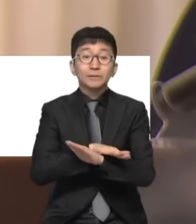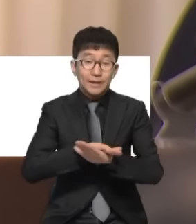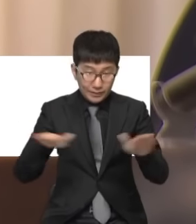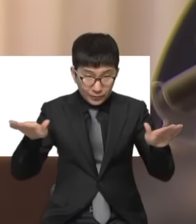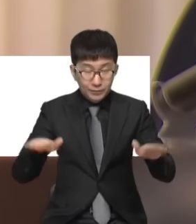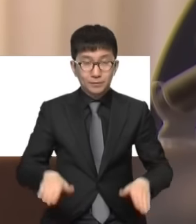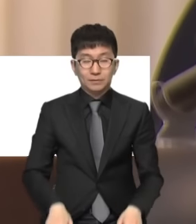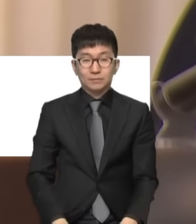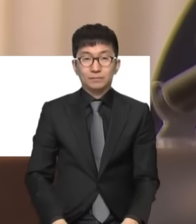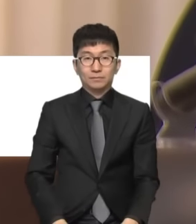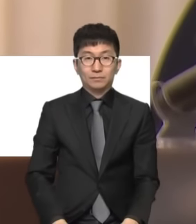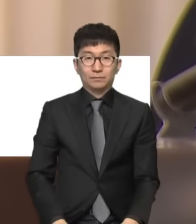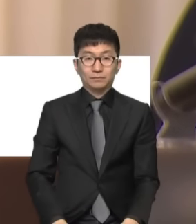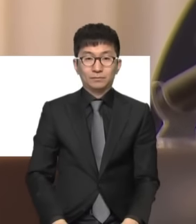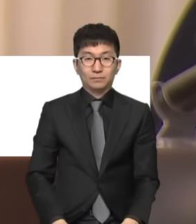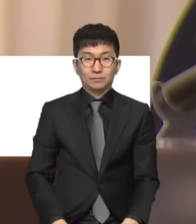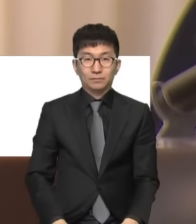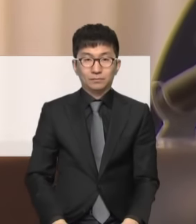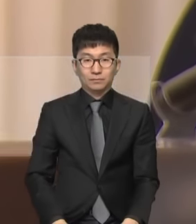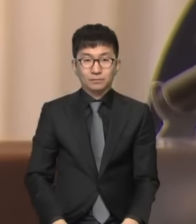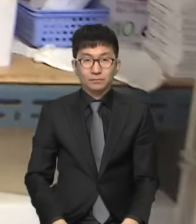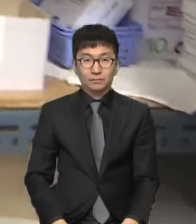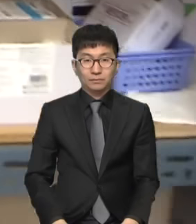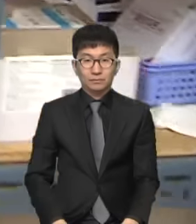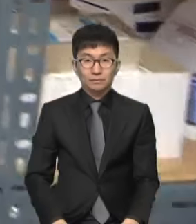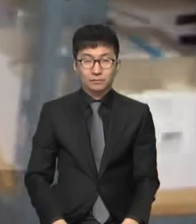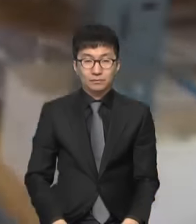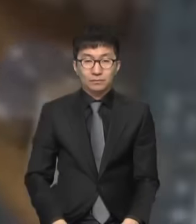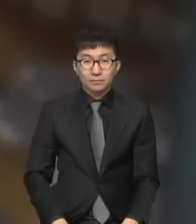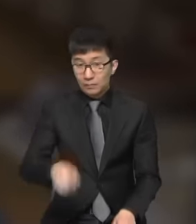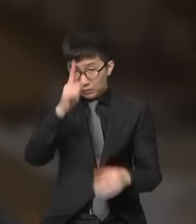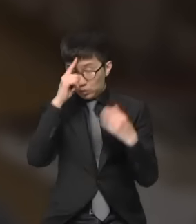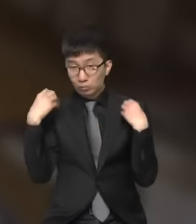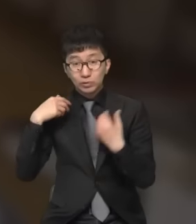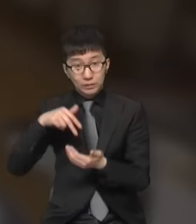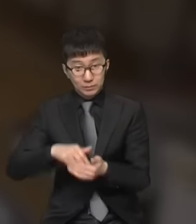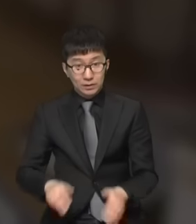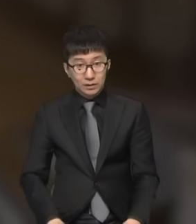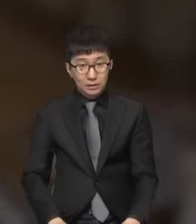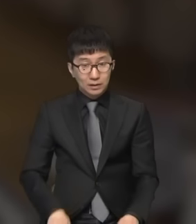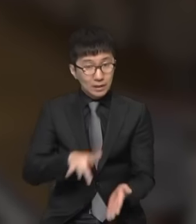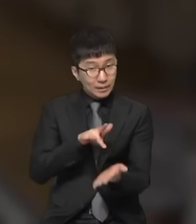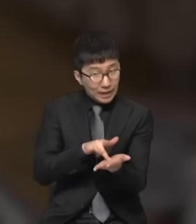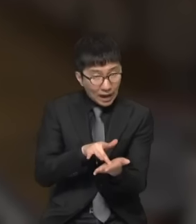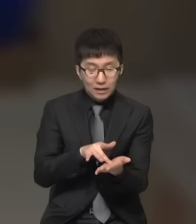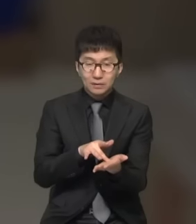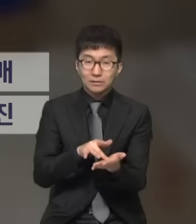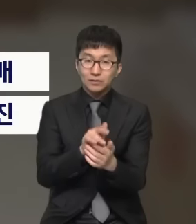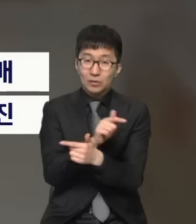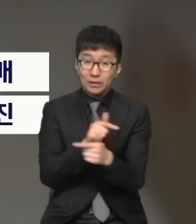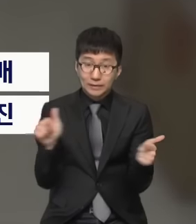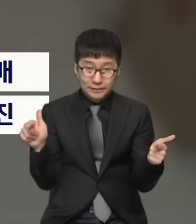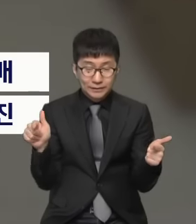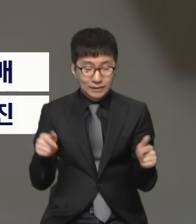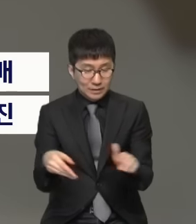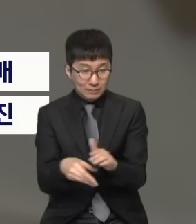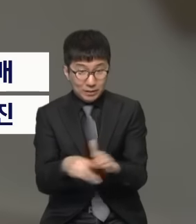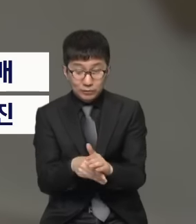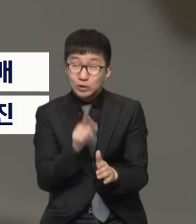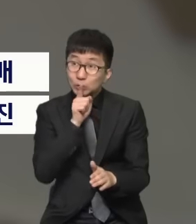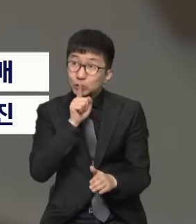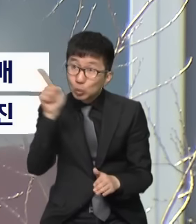그 현재의 상황이 정상화가 되어서 정부는 의약품, 의료기기 리베이트 집중신고 기간을 두 달 동안 운영하기로